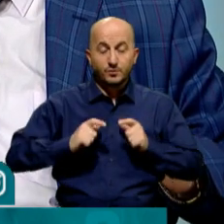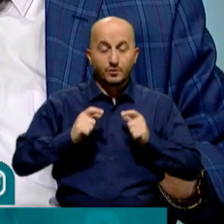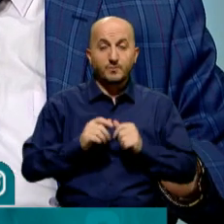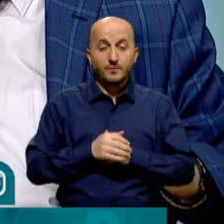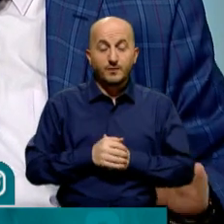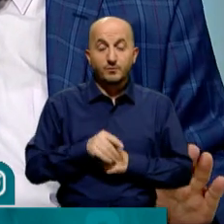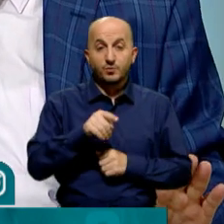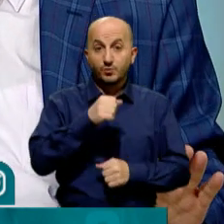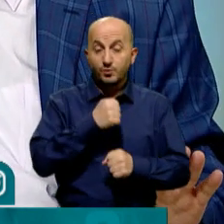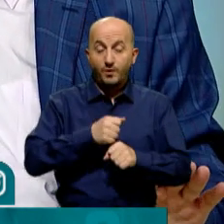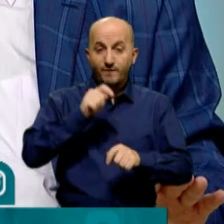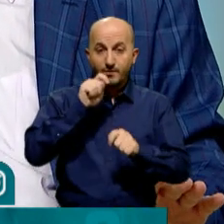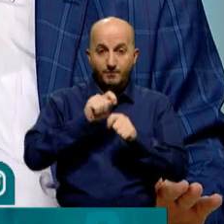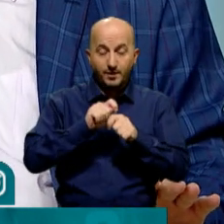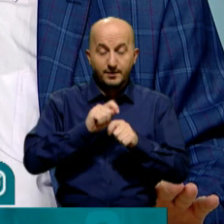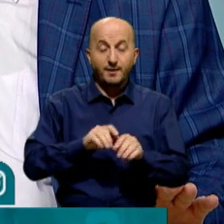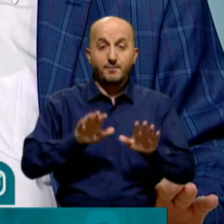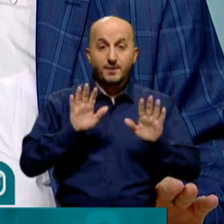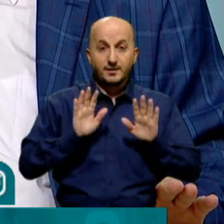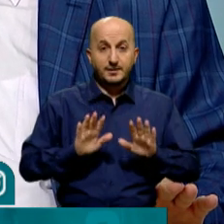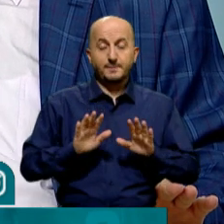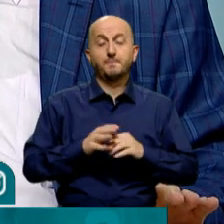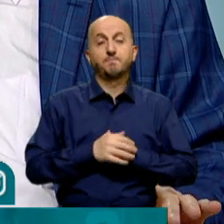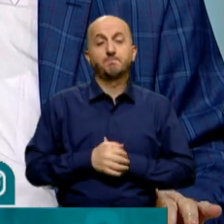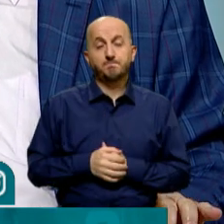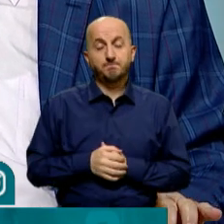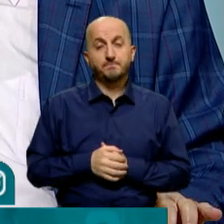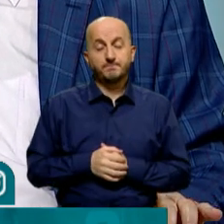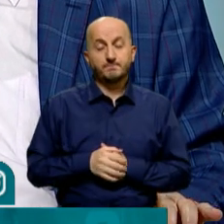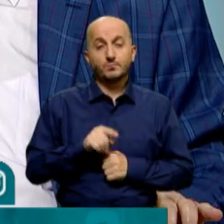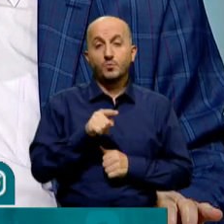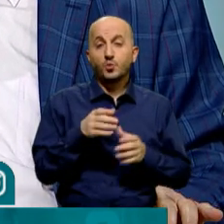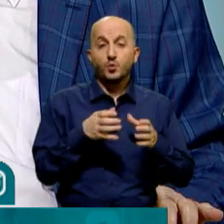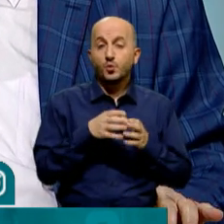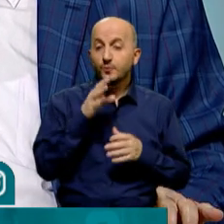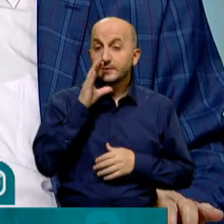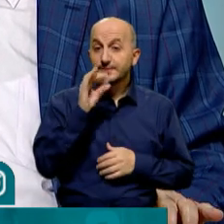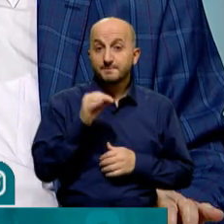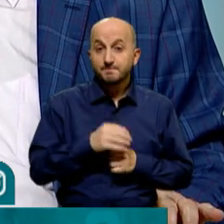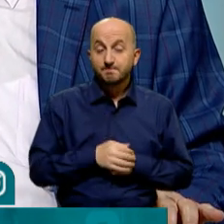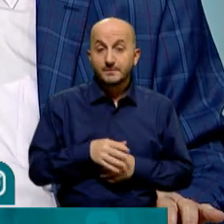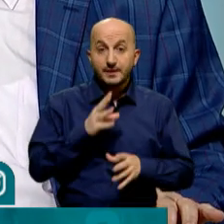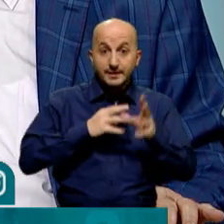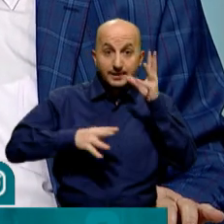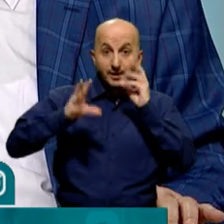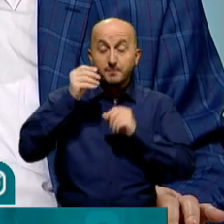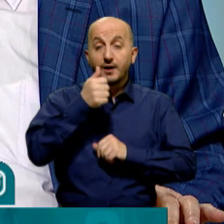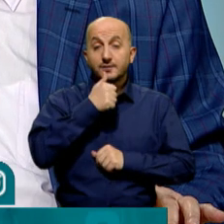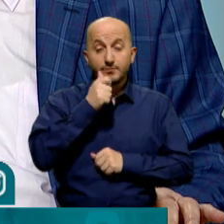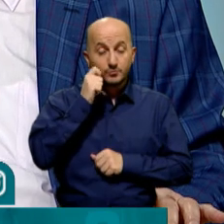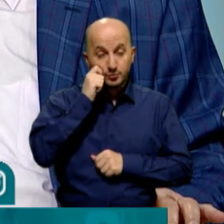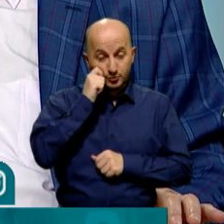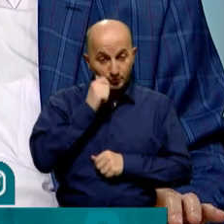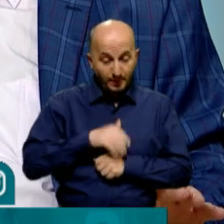bunlar bu görevi yaparlar. Peki bu grup kim? İşte bu grup ilim adamlarıdır.